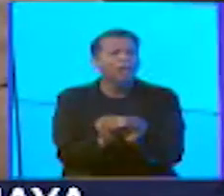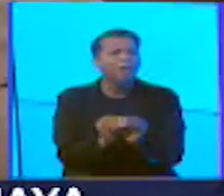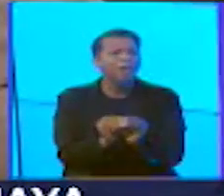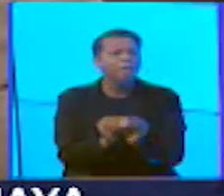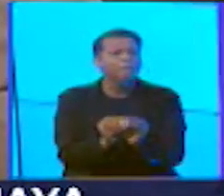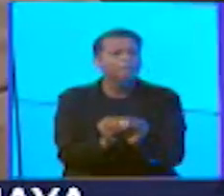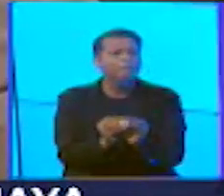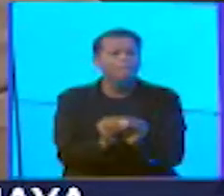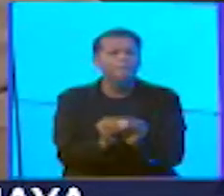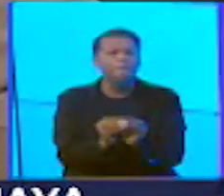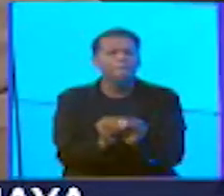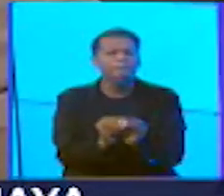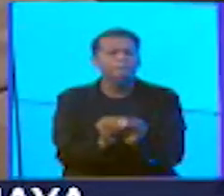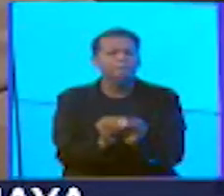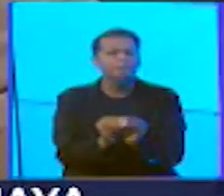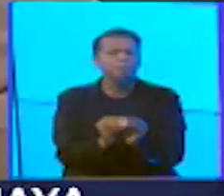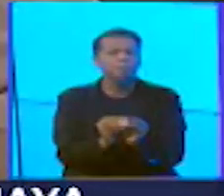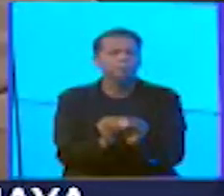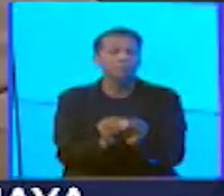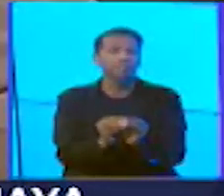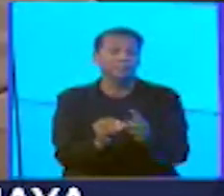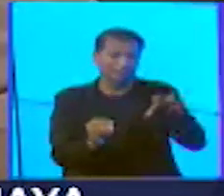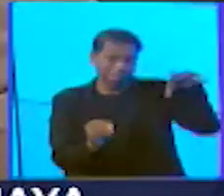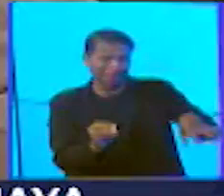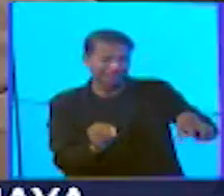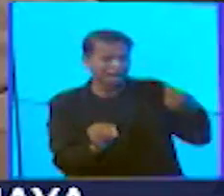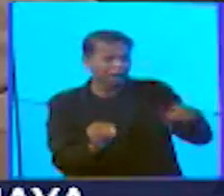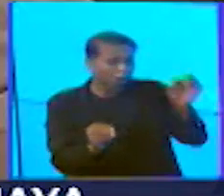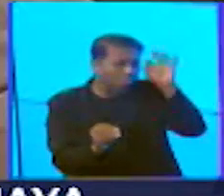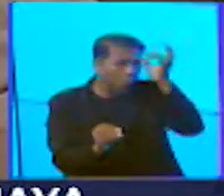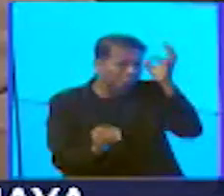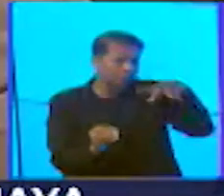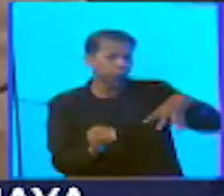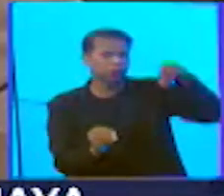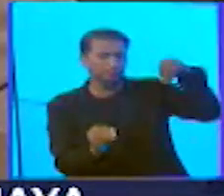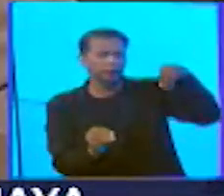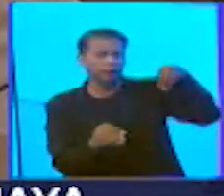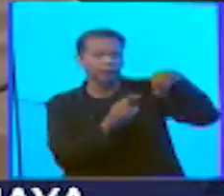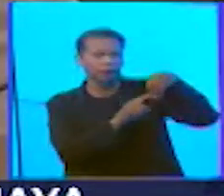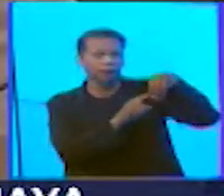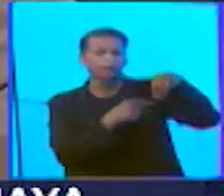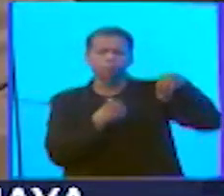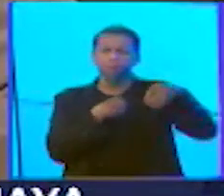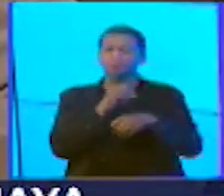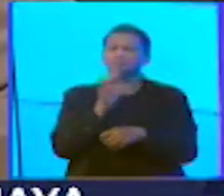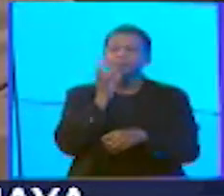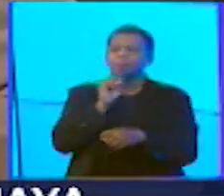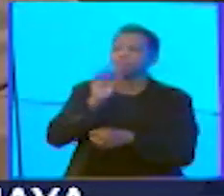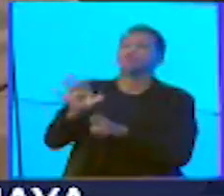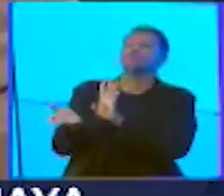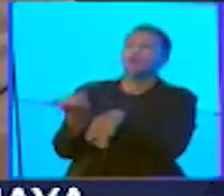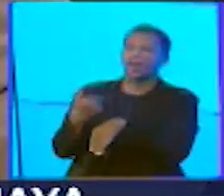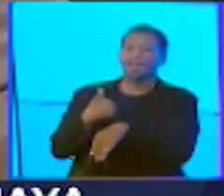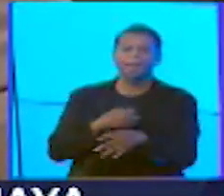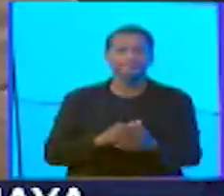Polda Aduh kamu mau bukan saya buka-buka kamus lagi lucu-lucunya Hai mereka SMA